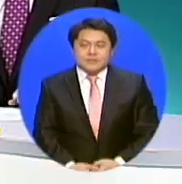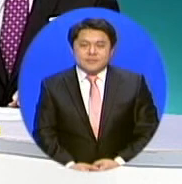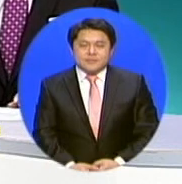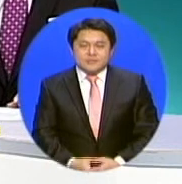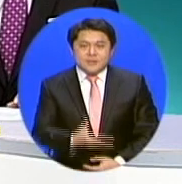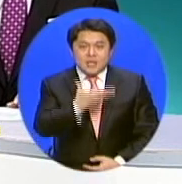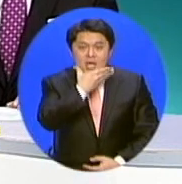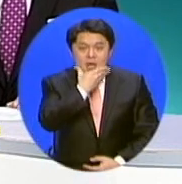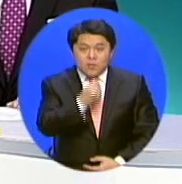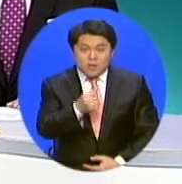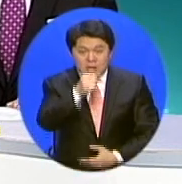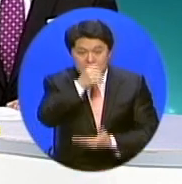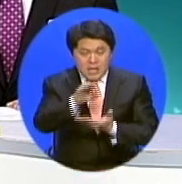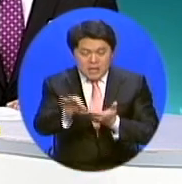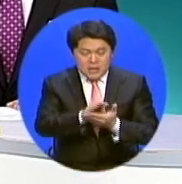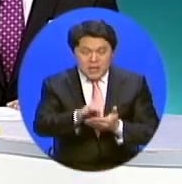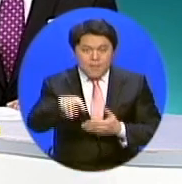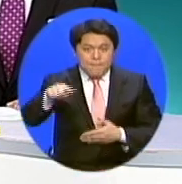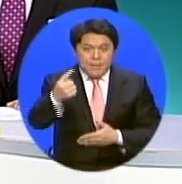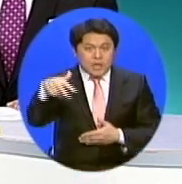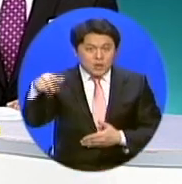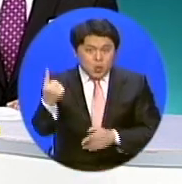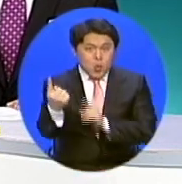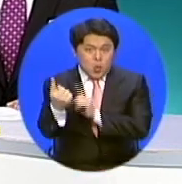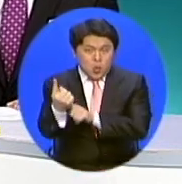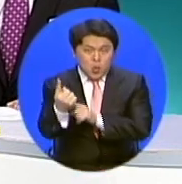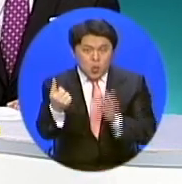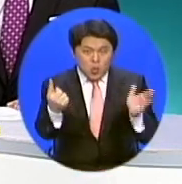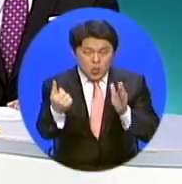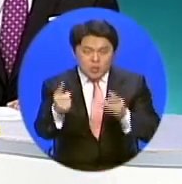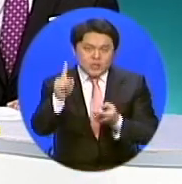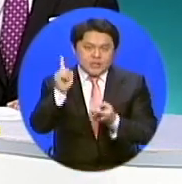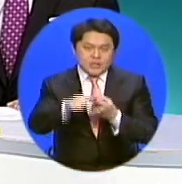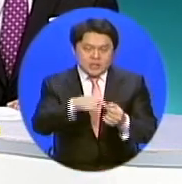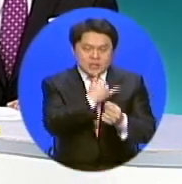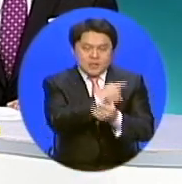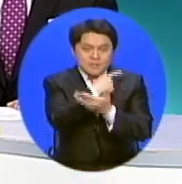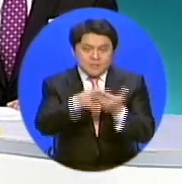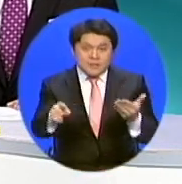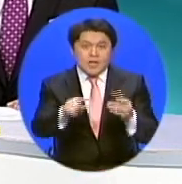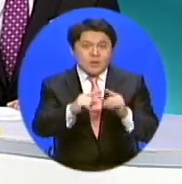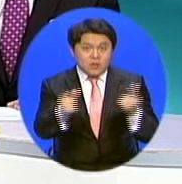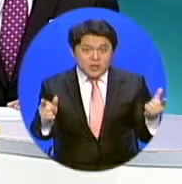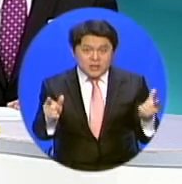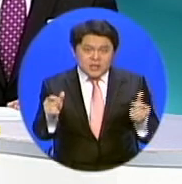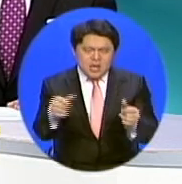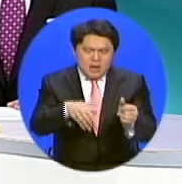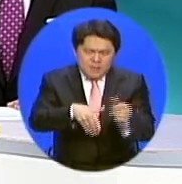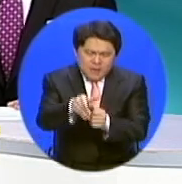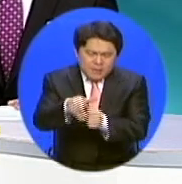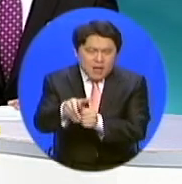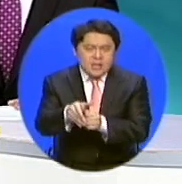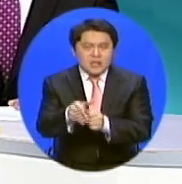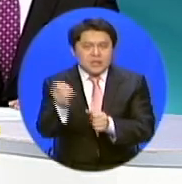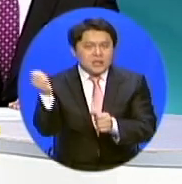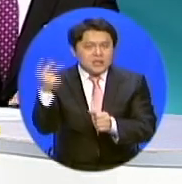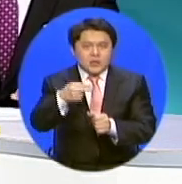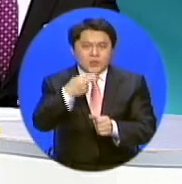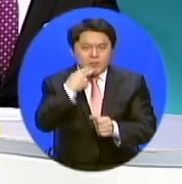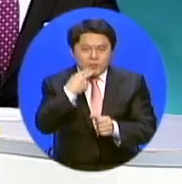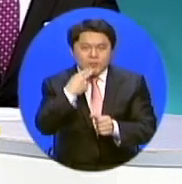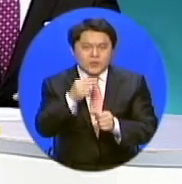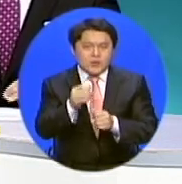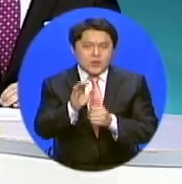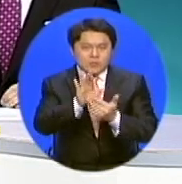복지 예산이 지금 100조 원 시대인데 네. 이에 맞는 뭐 좀 이런 인권 침해 사례나 학살 같은 일이 다시는 일어나서는 안 될 것